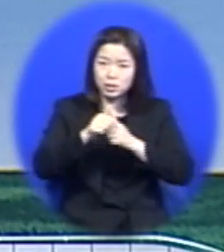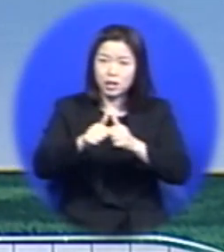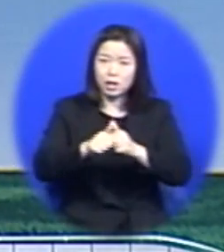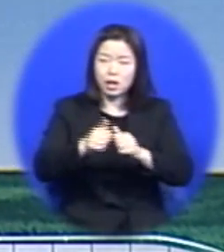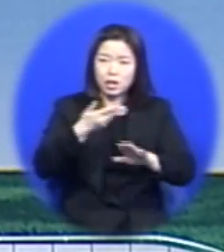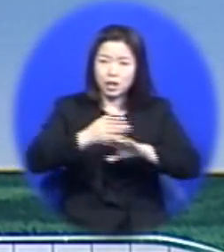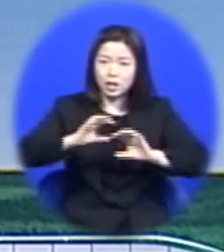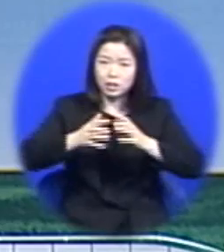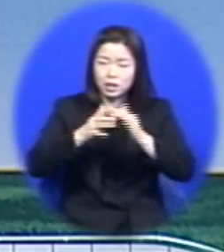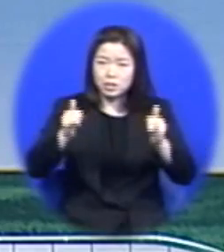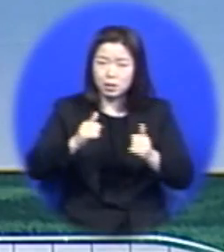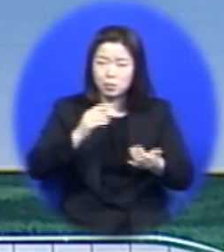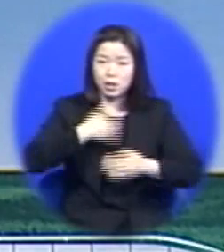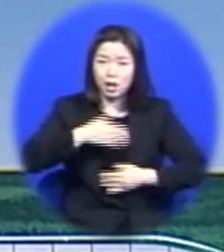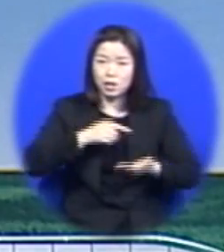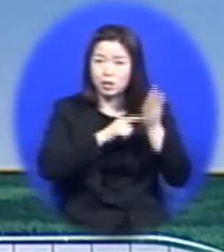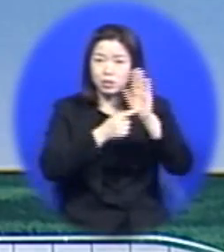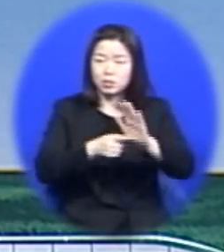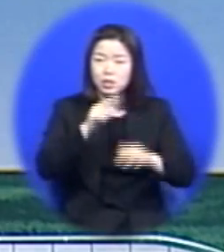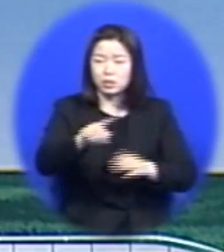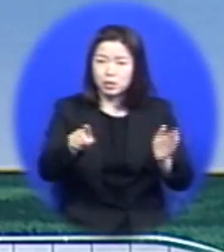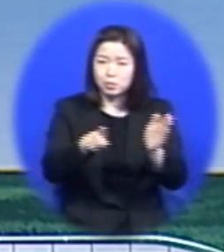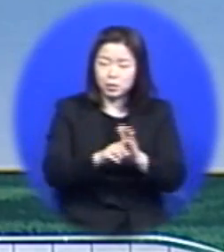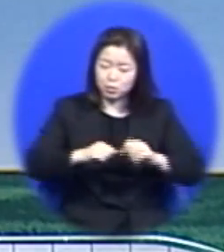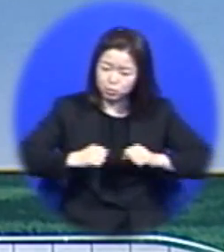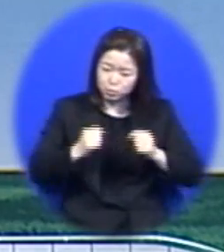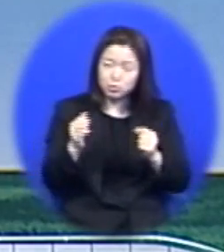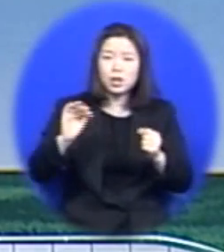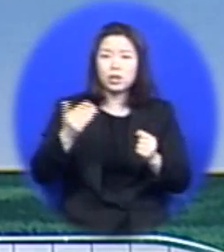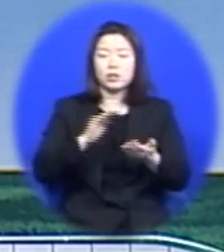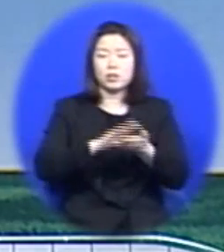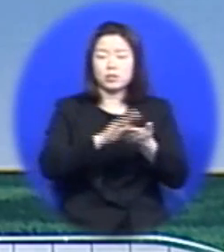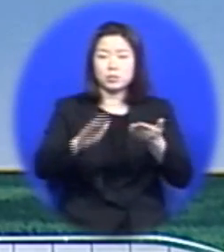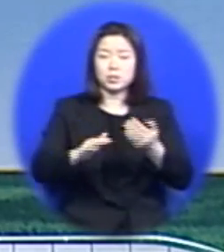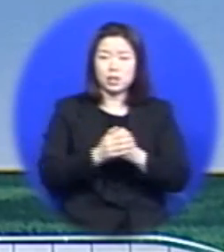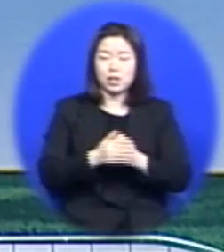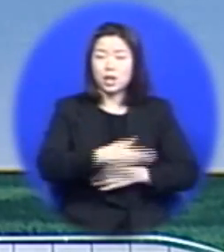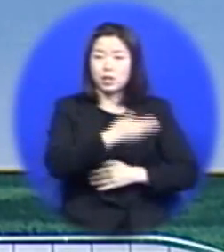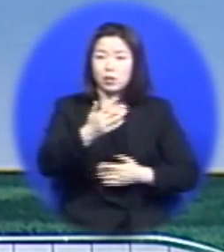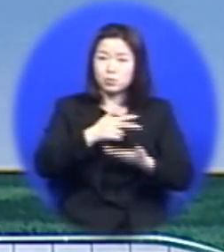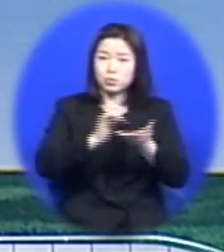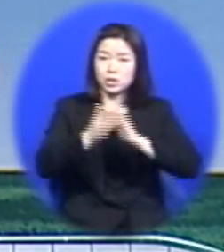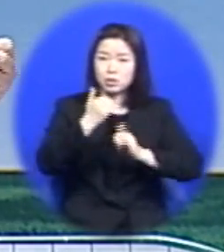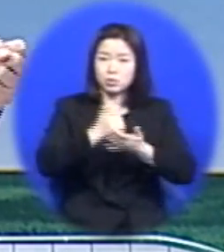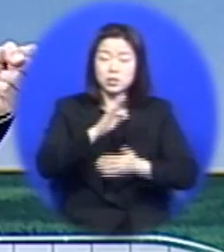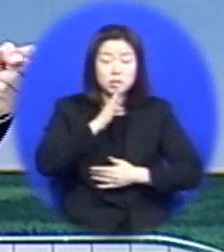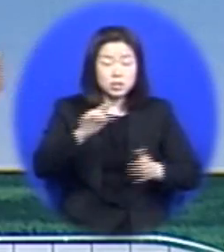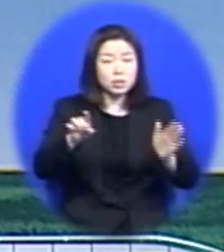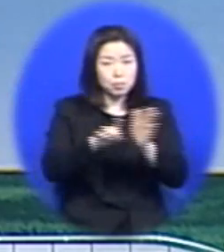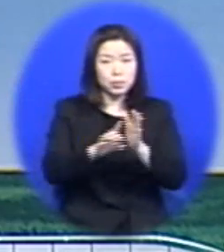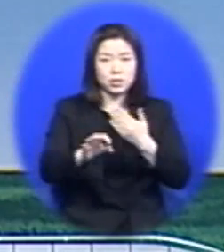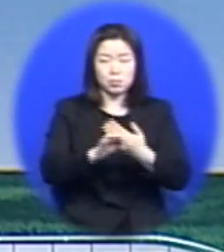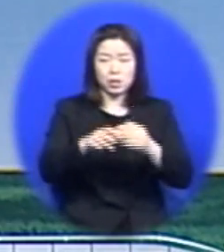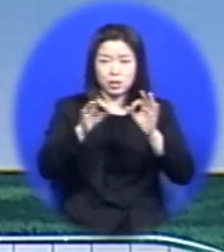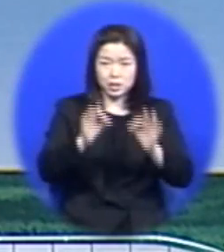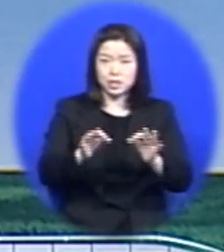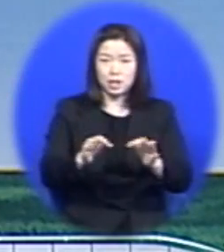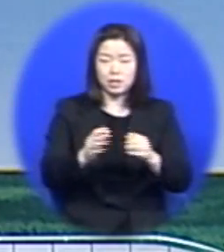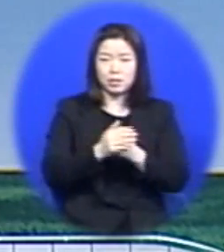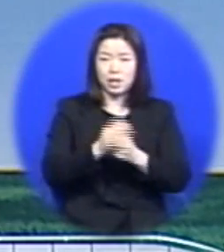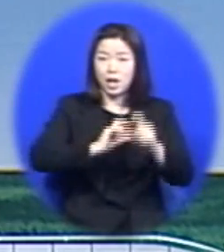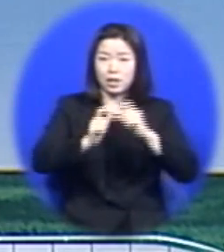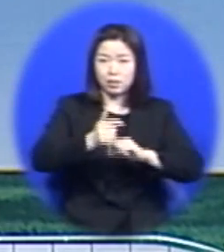알려져서 그들이 믿고 순종하게 되었습니다. 여러분 주 예수님을 진짜 믿으면 이제는